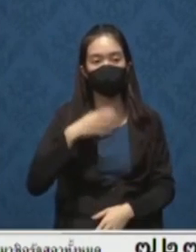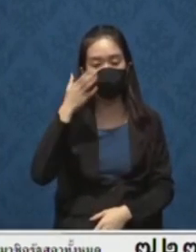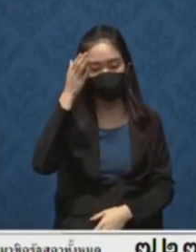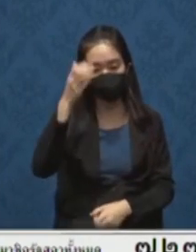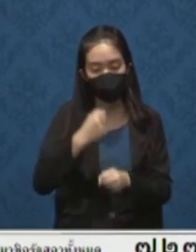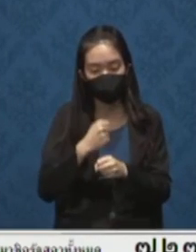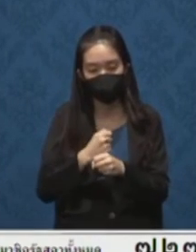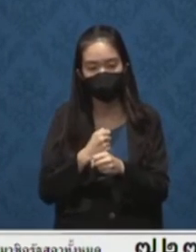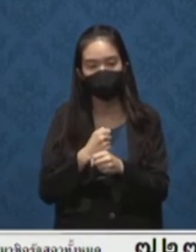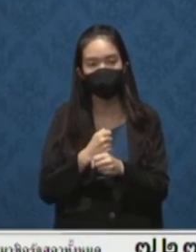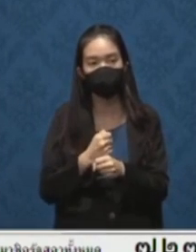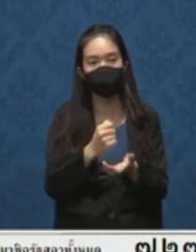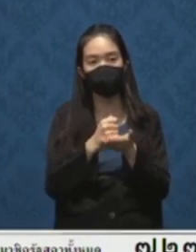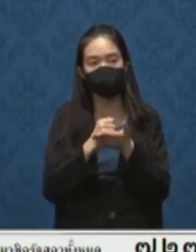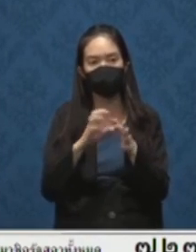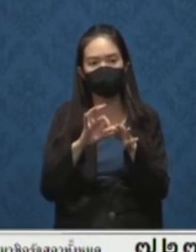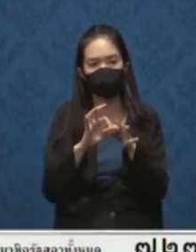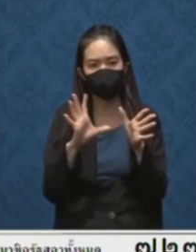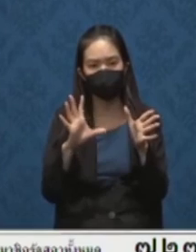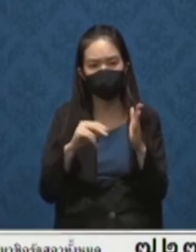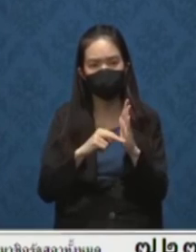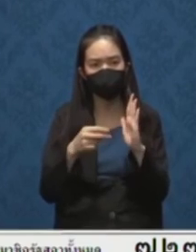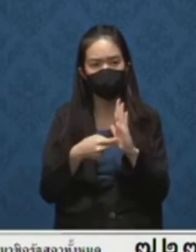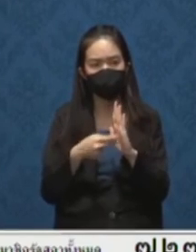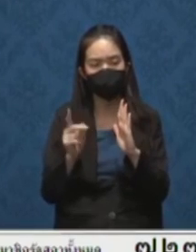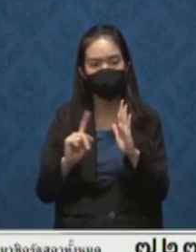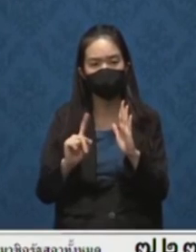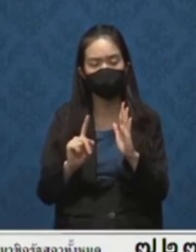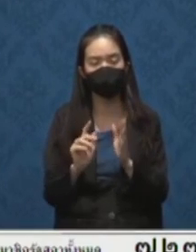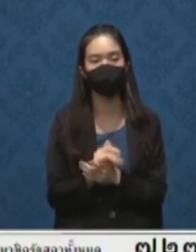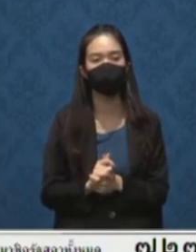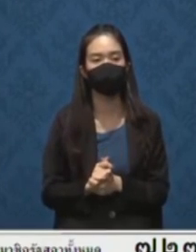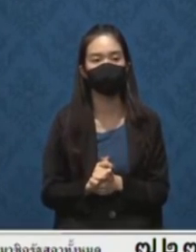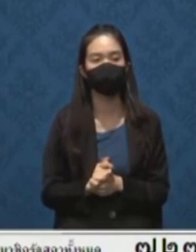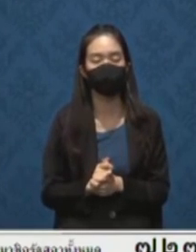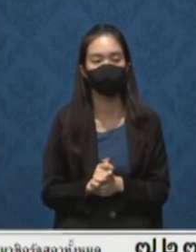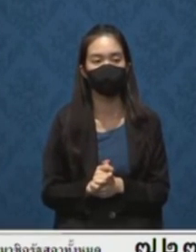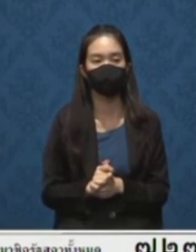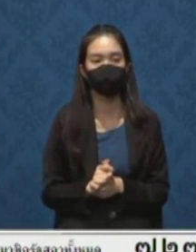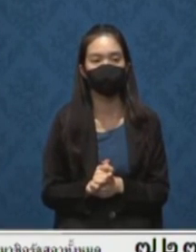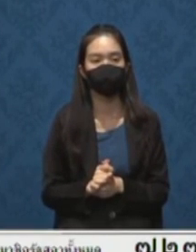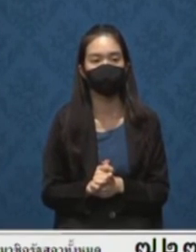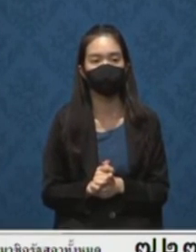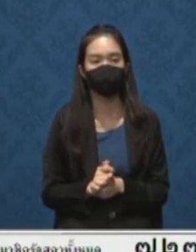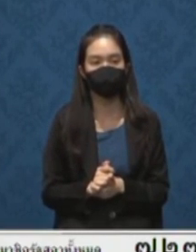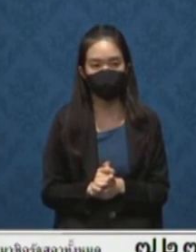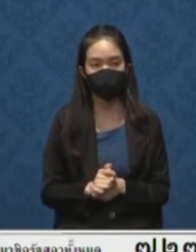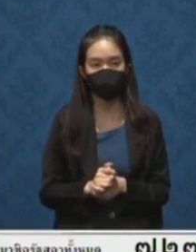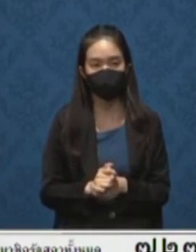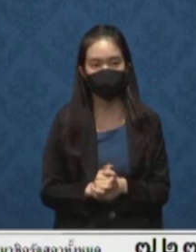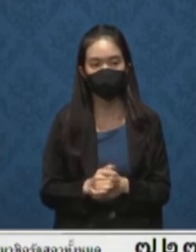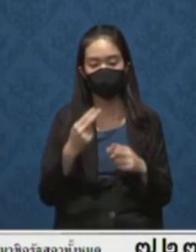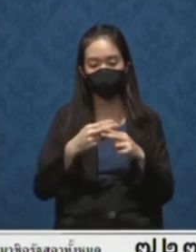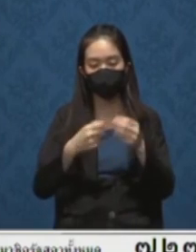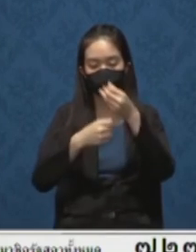แค่รวมปลดลอคเท่านั้นนะครับสมมุิวปลดลอกได้แล้เนี่ยสามารถเลือกนายกรมตรีจากนอกบญชี